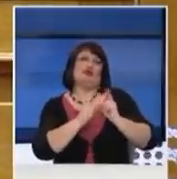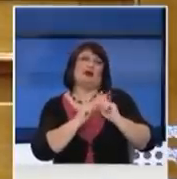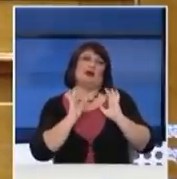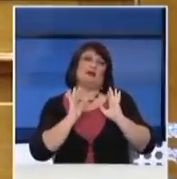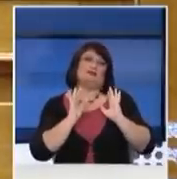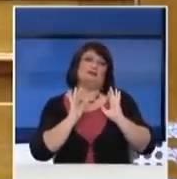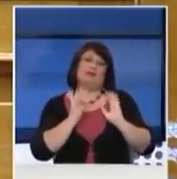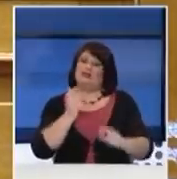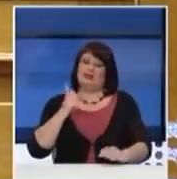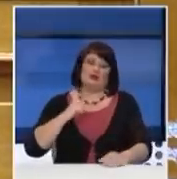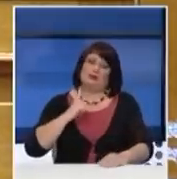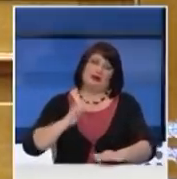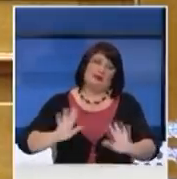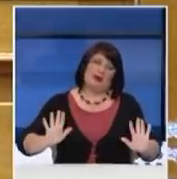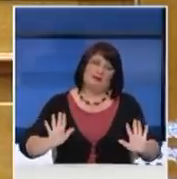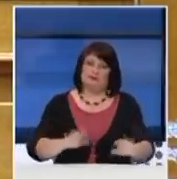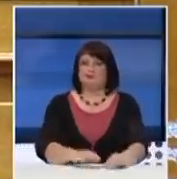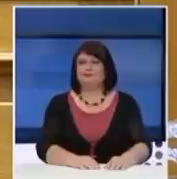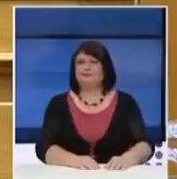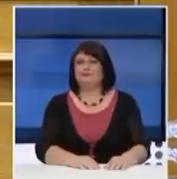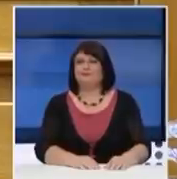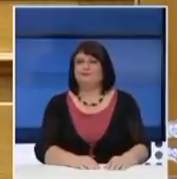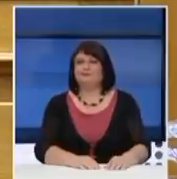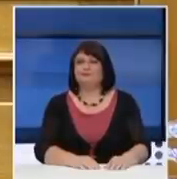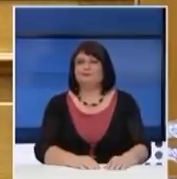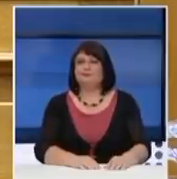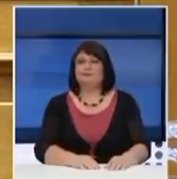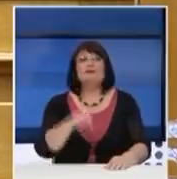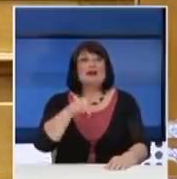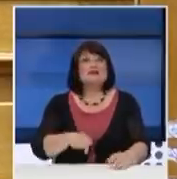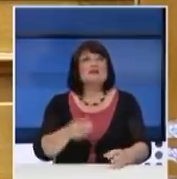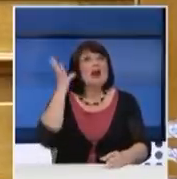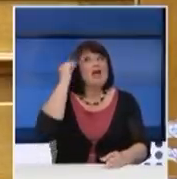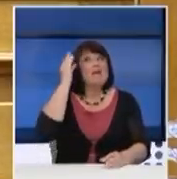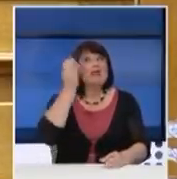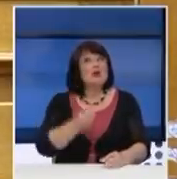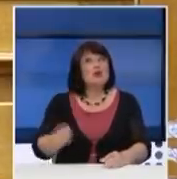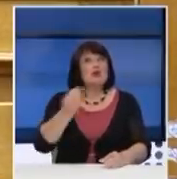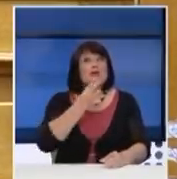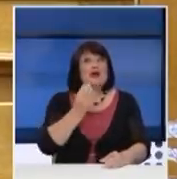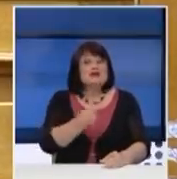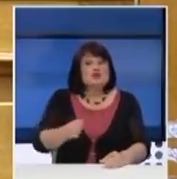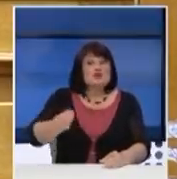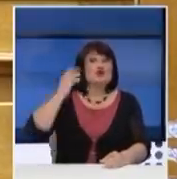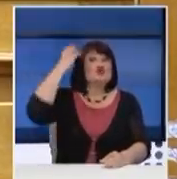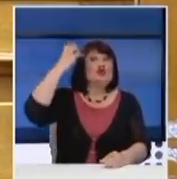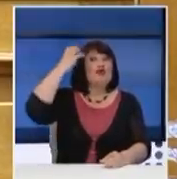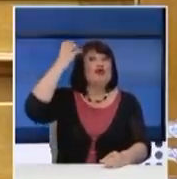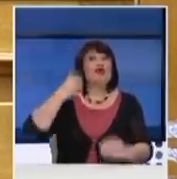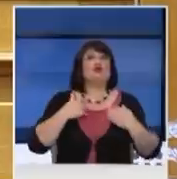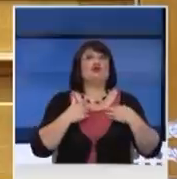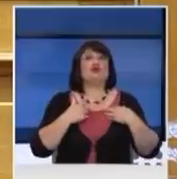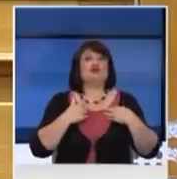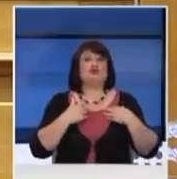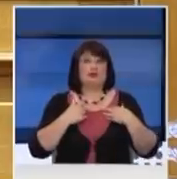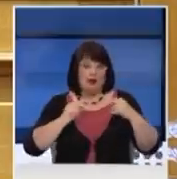ανακήρυξη και οριοθέτηση. Μερική. Σήμερα πραγματικά έγινα σοφότερος. Και το λέω σοφότερος γιατί ανακάλυψα